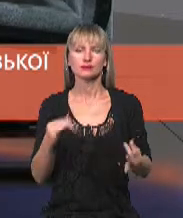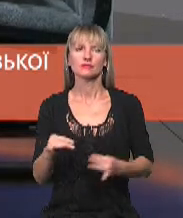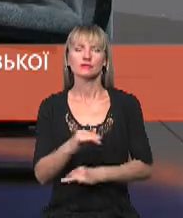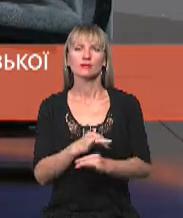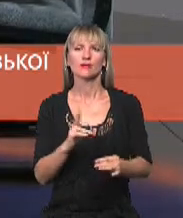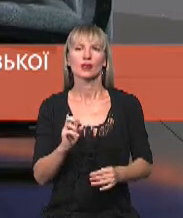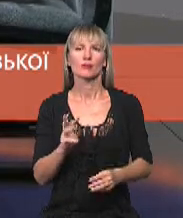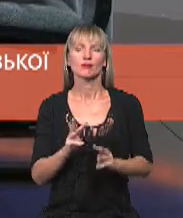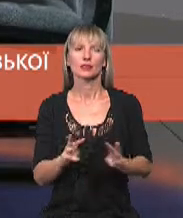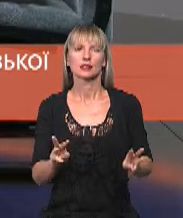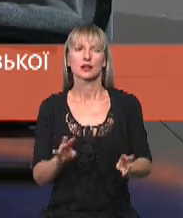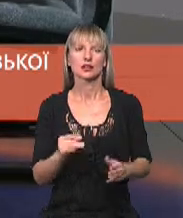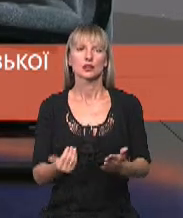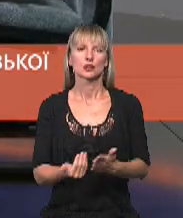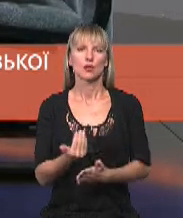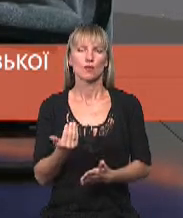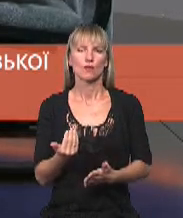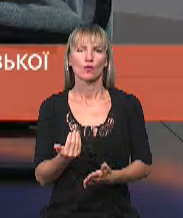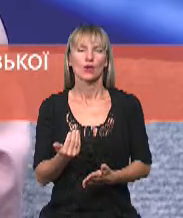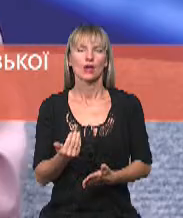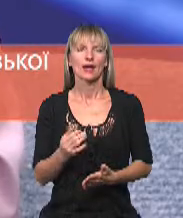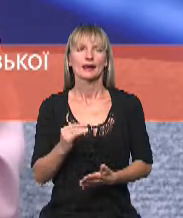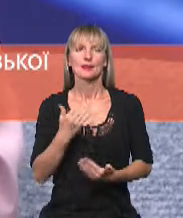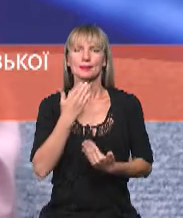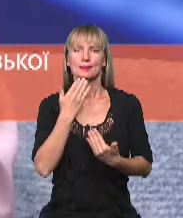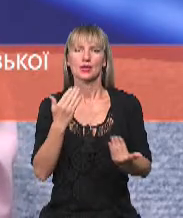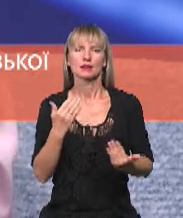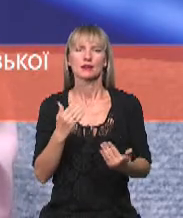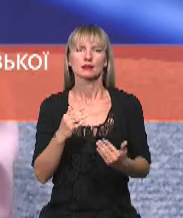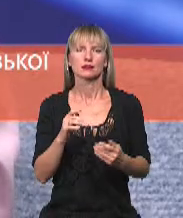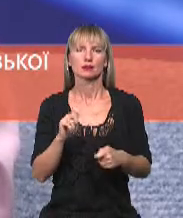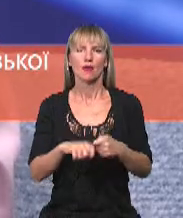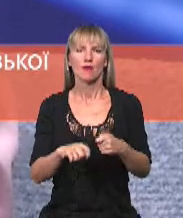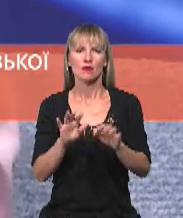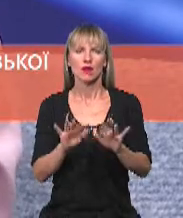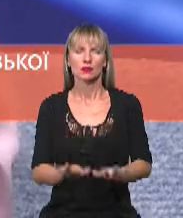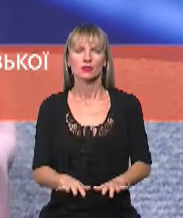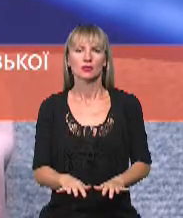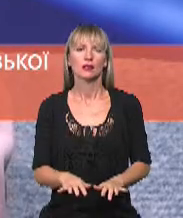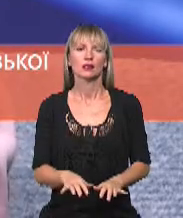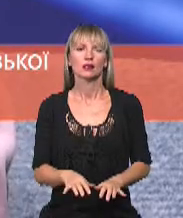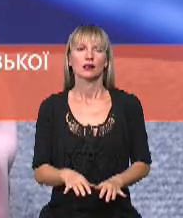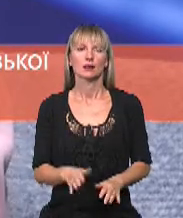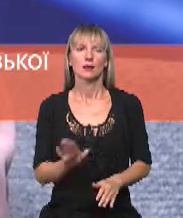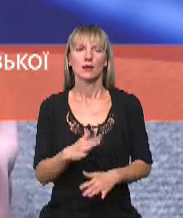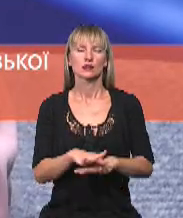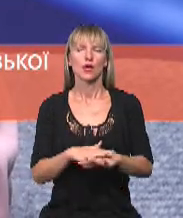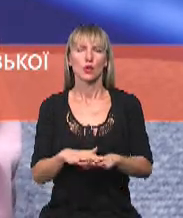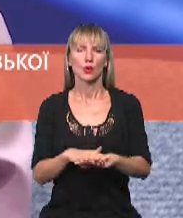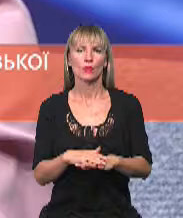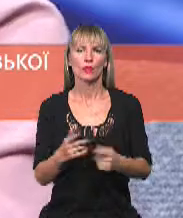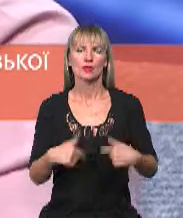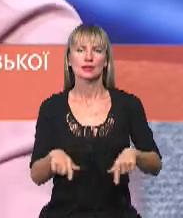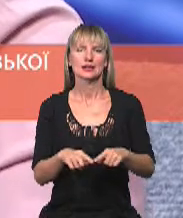засідання і знову маргіналізація. А останній моніторинг Міжнародна організація